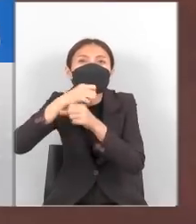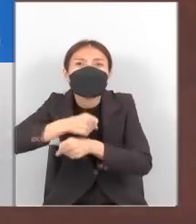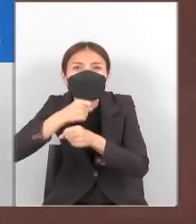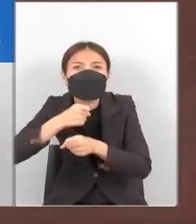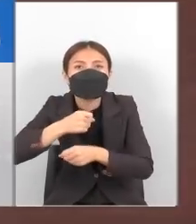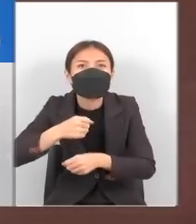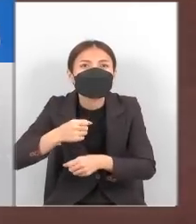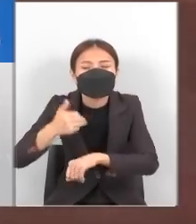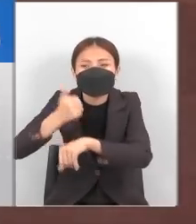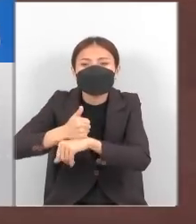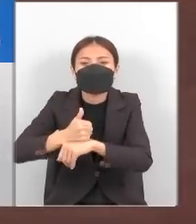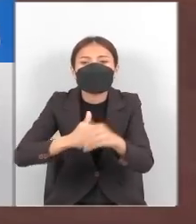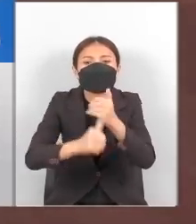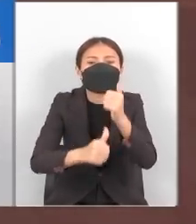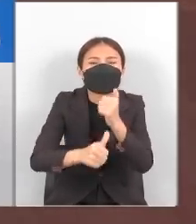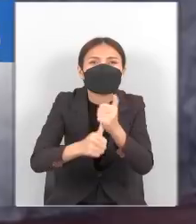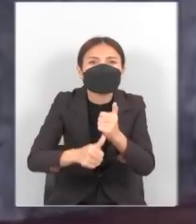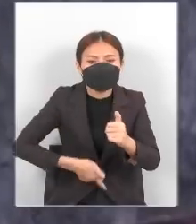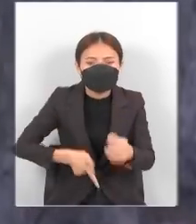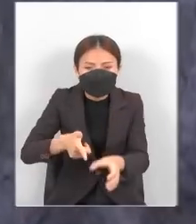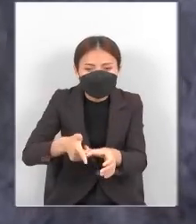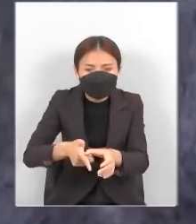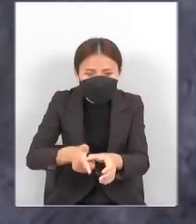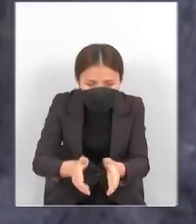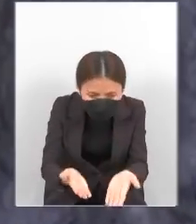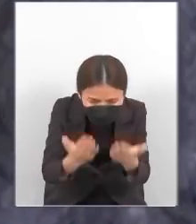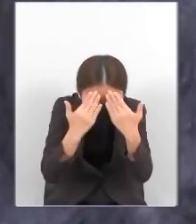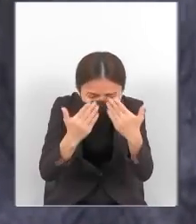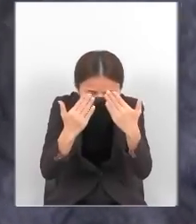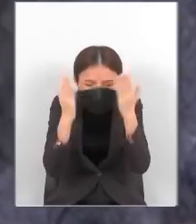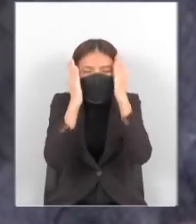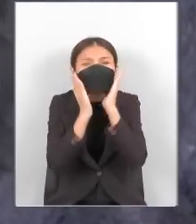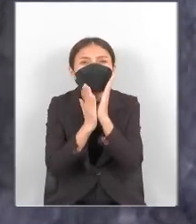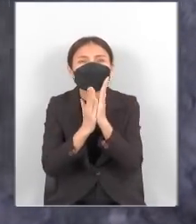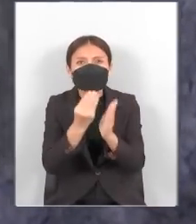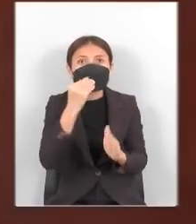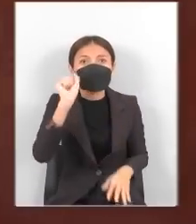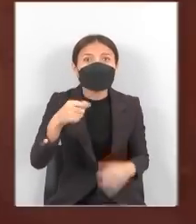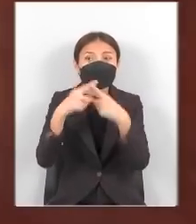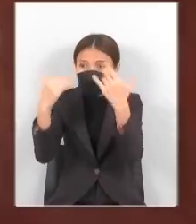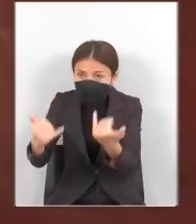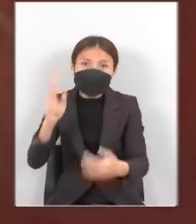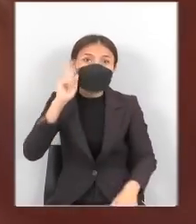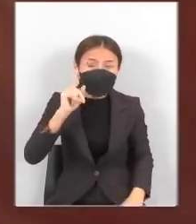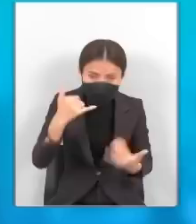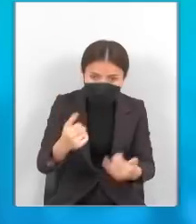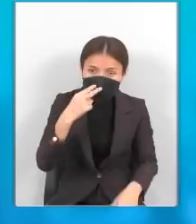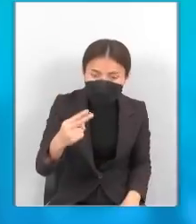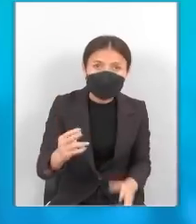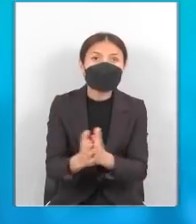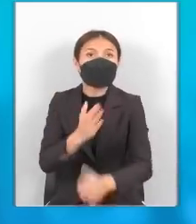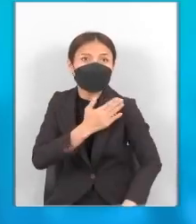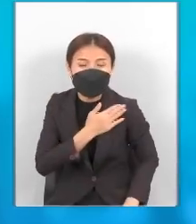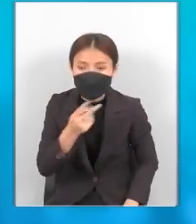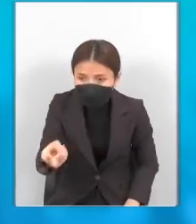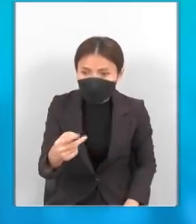านไม่ถูกปลุกปัญญาที่ดีพอแต่พอมันเป็นข่าวว่าพระดื่มฉี่เก็บขี้อันนี้มันเลยทำให้เรารู้สึกว่าพระก็เข้